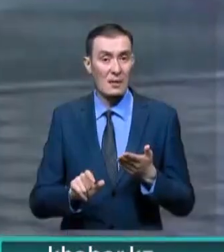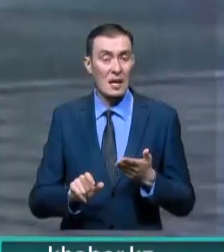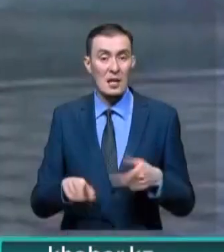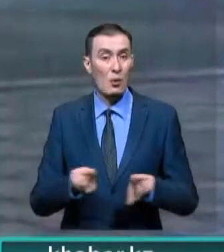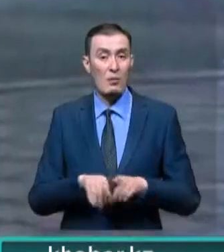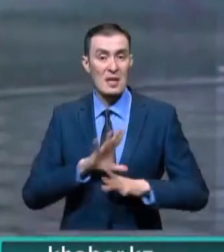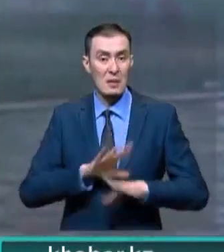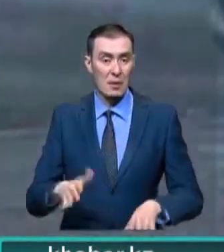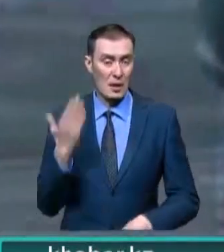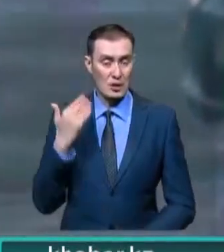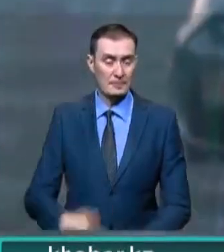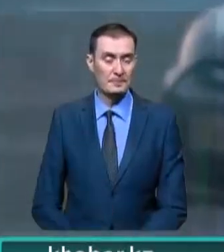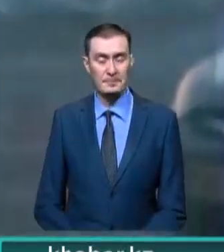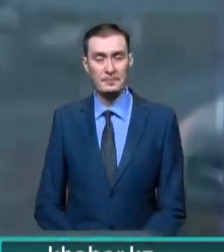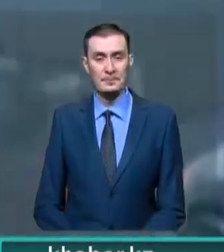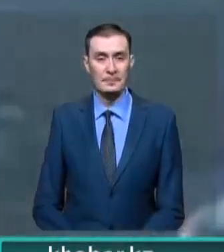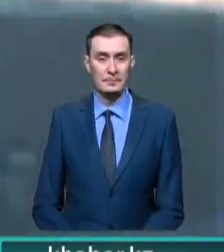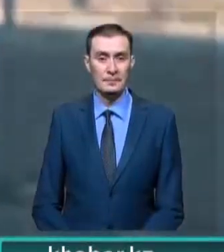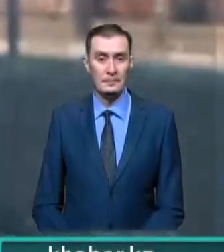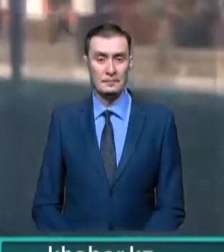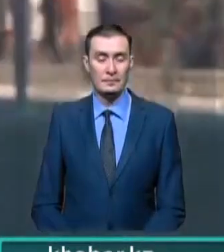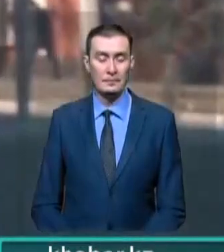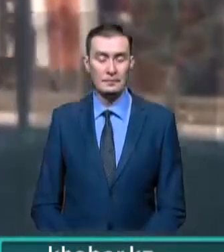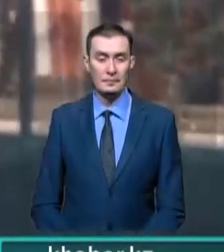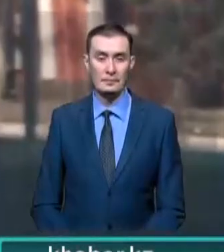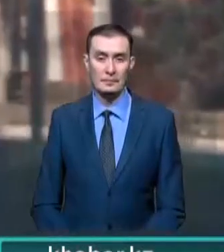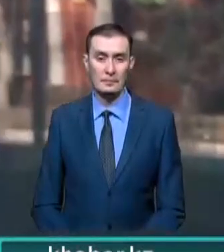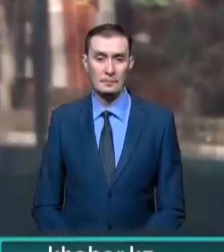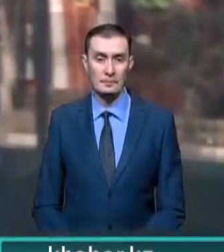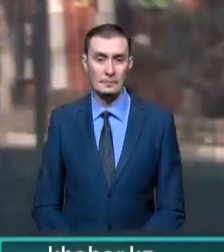не доходили. Кристина Юсичева, Руслан Алиев, Петропавловск. Итоги дня.